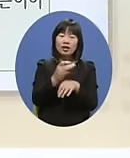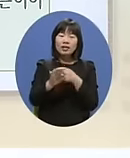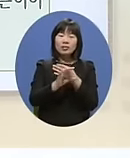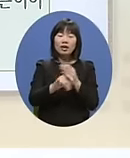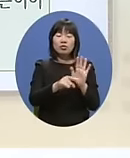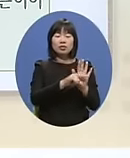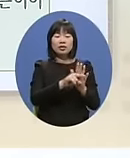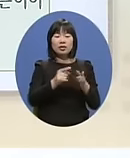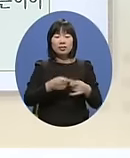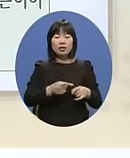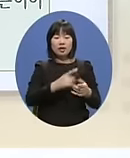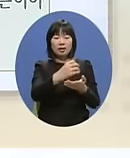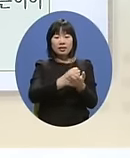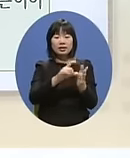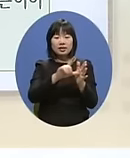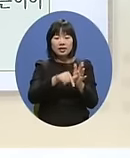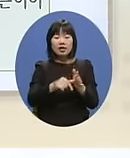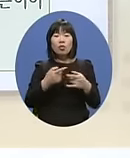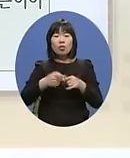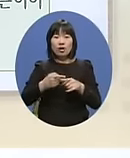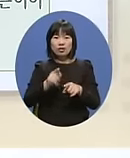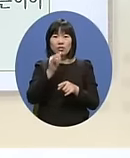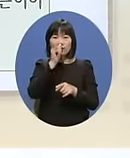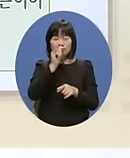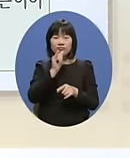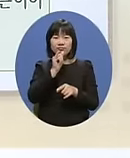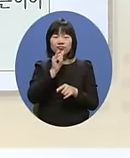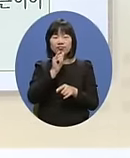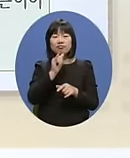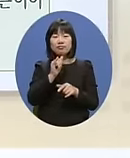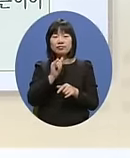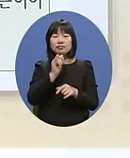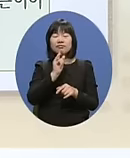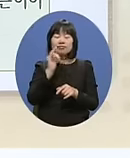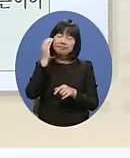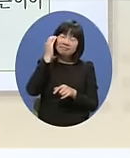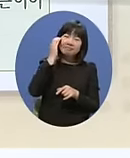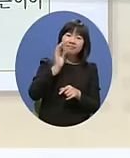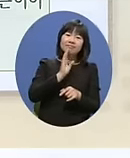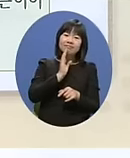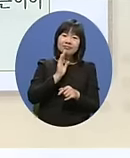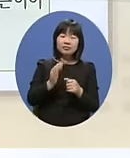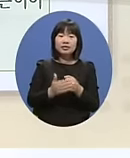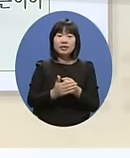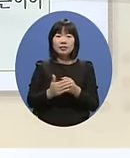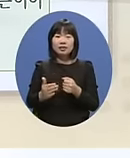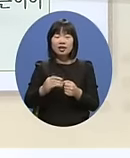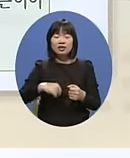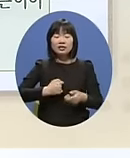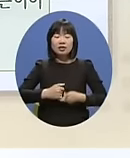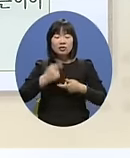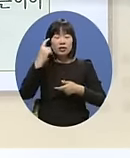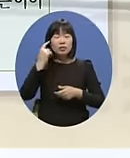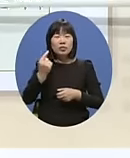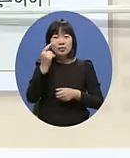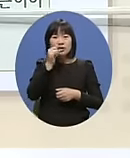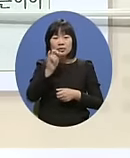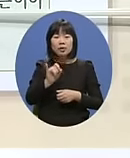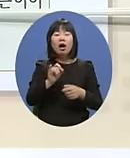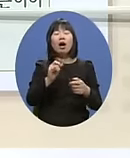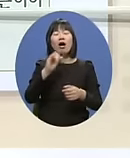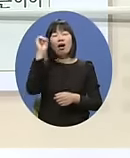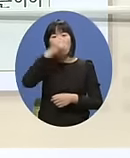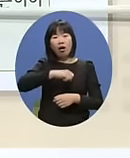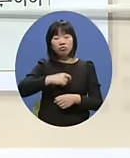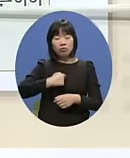부정적인 평가를 받았을 때. 좀 훼손이 되죠. 그렇겠죠. 예, 그래서 자존감이 높은 아이는 뭐라고 하냐면 그래? 나한테 그런 면이